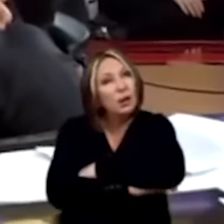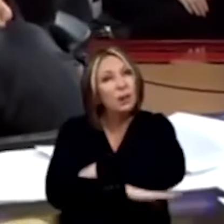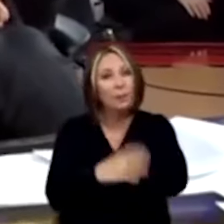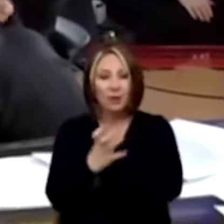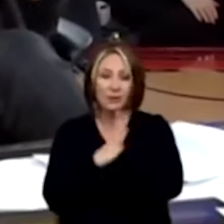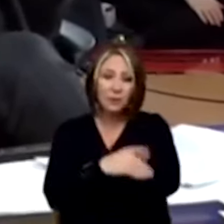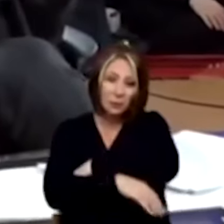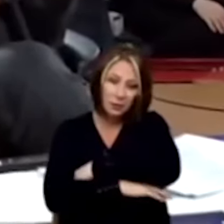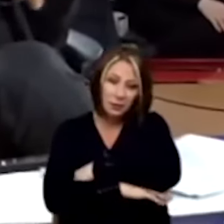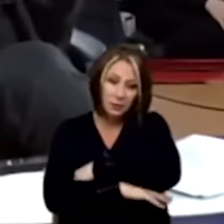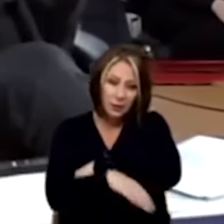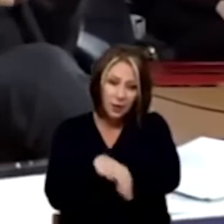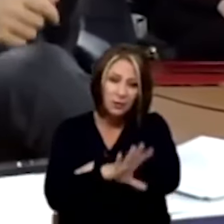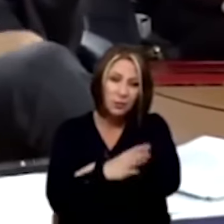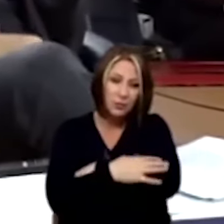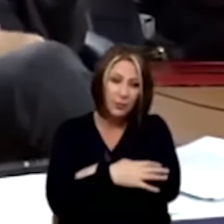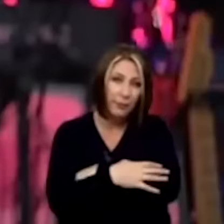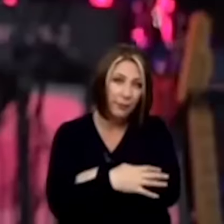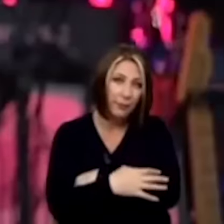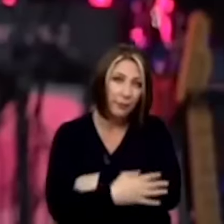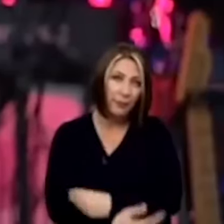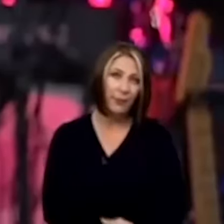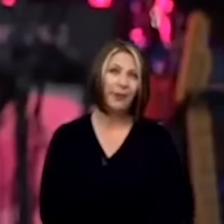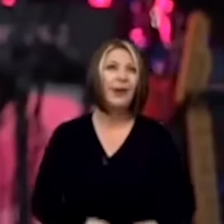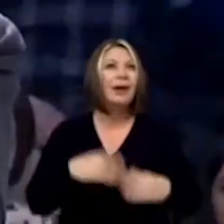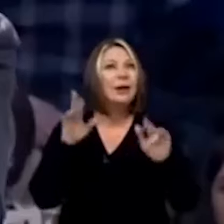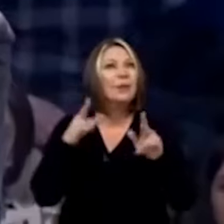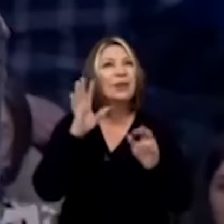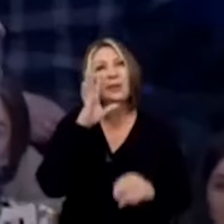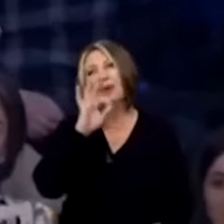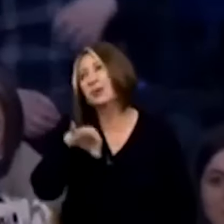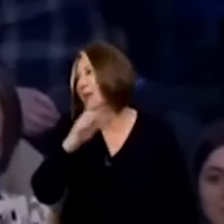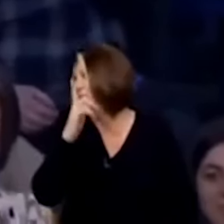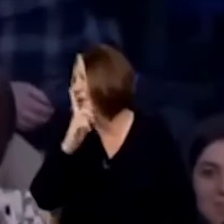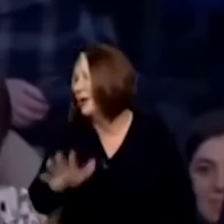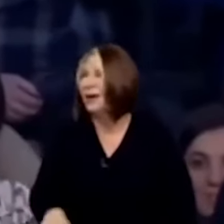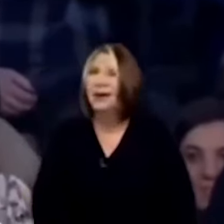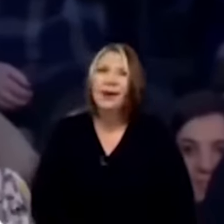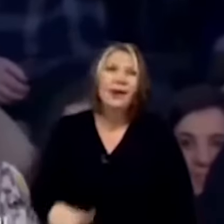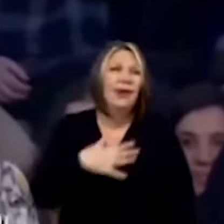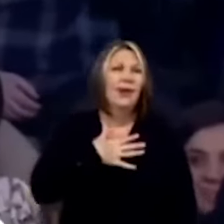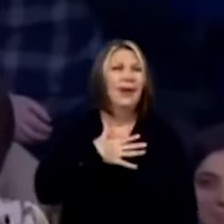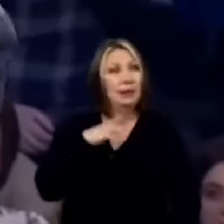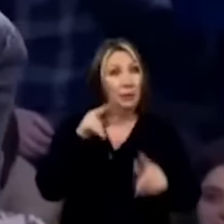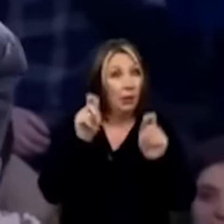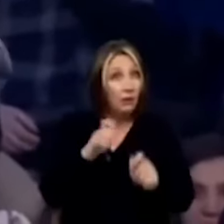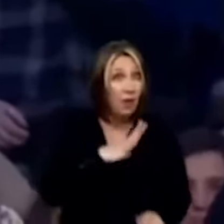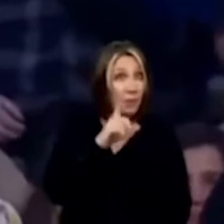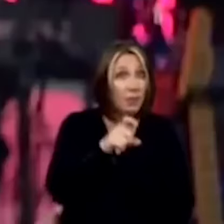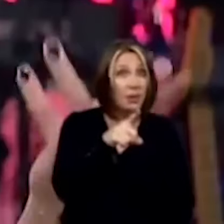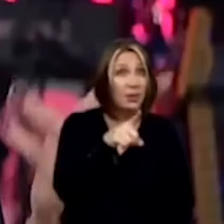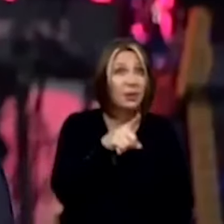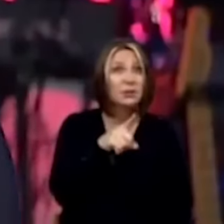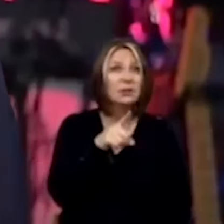çay bardağı var önünde, karıştıramıyorsun. Ay şimdi kim karıştıracak bu şekeri, helde helde. Böyle bir şey hissettiniz